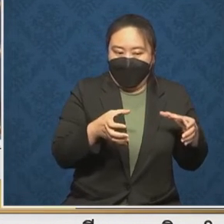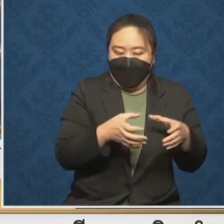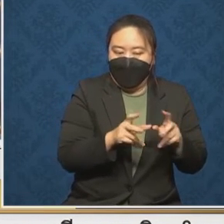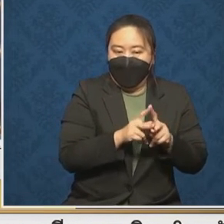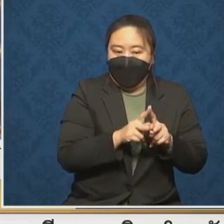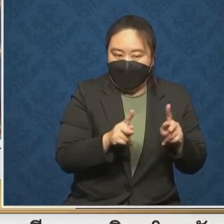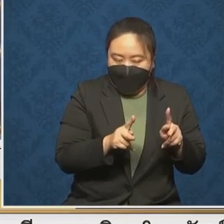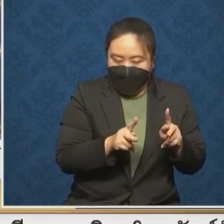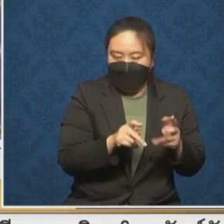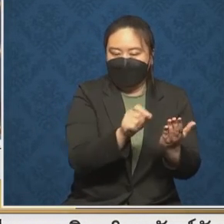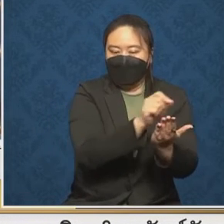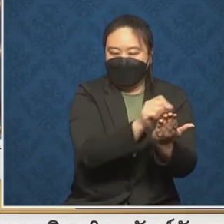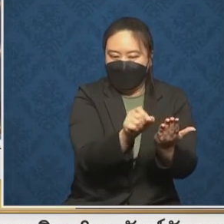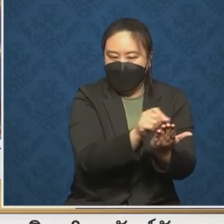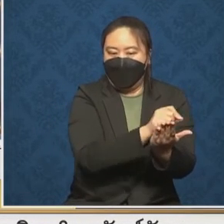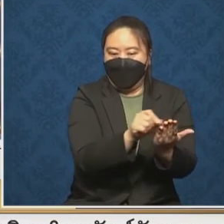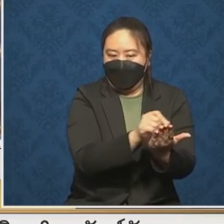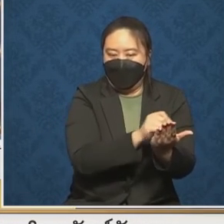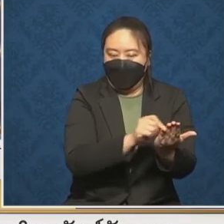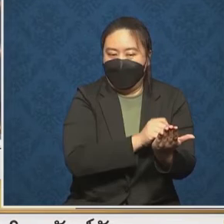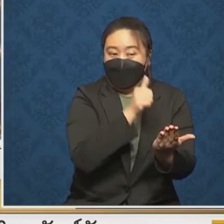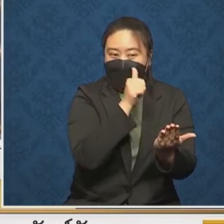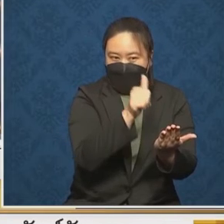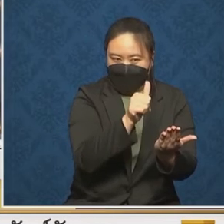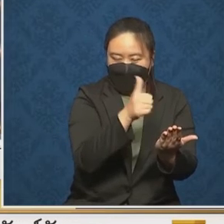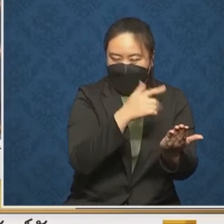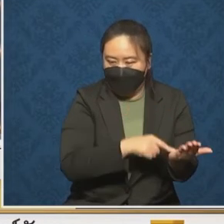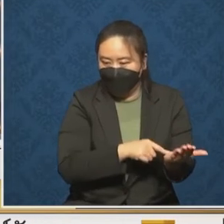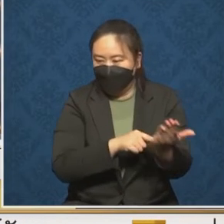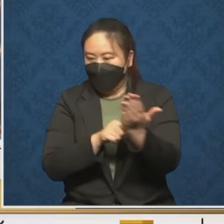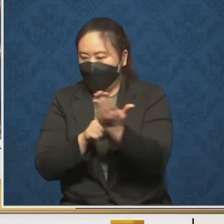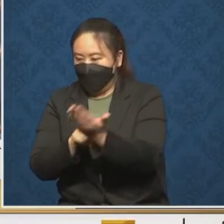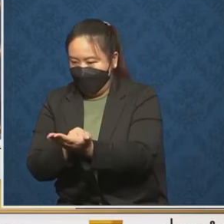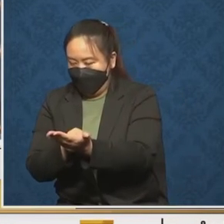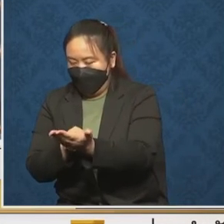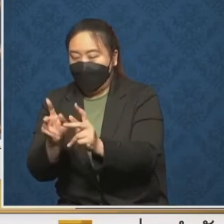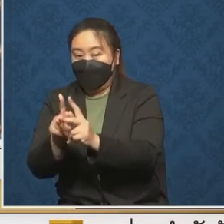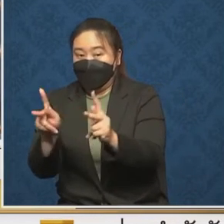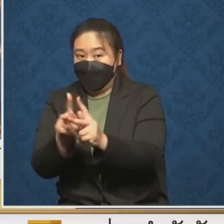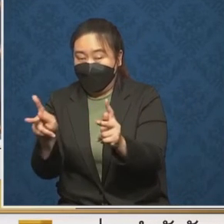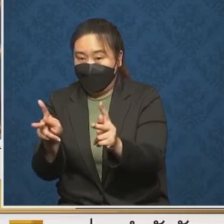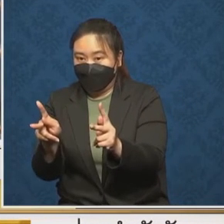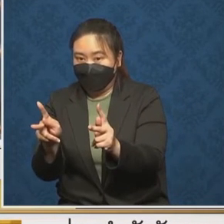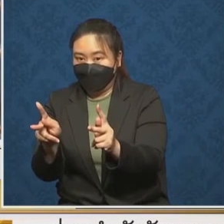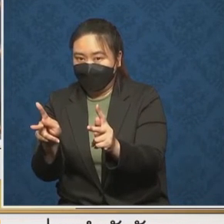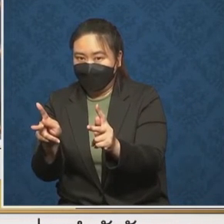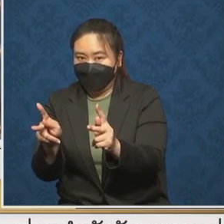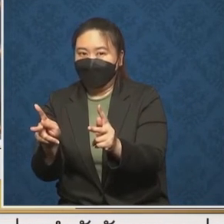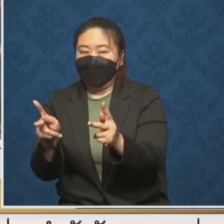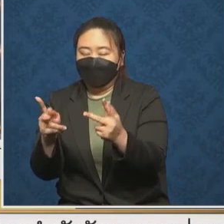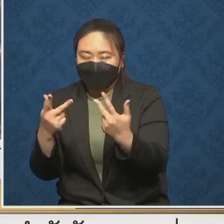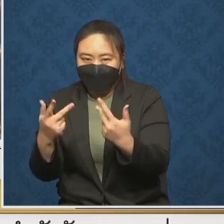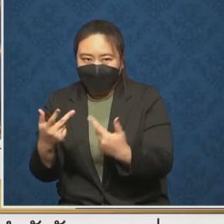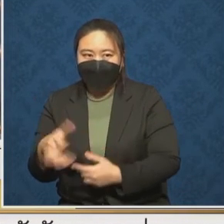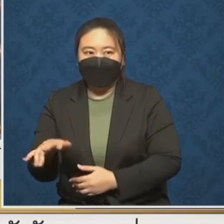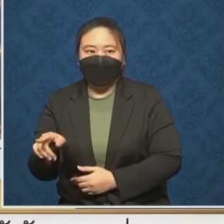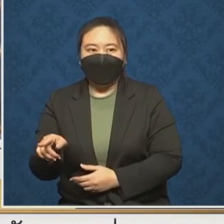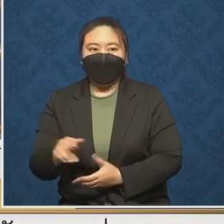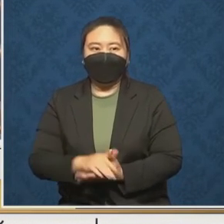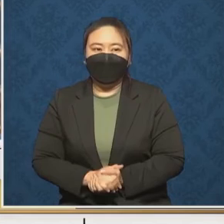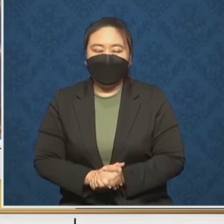เราเขีนกฎหมายหากการดีเลยแล้วส่งให้ไปอยู่ในอ้งมือของขนภกรรกานเราไปฝักมอเรีกเขามา